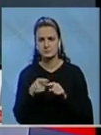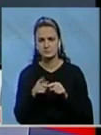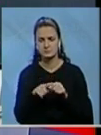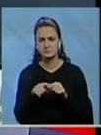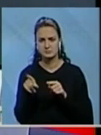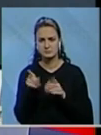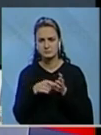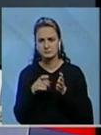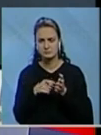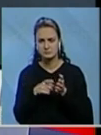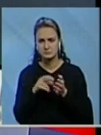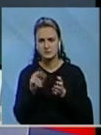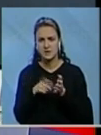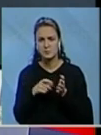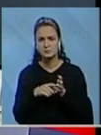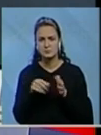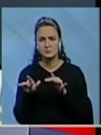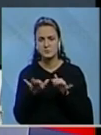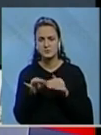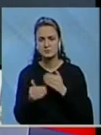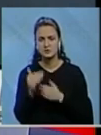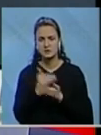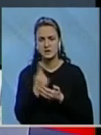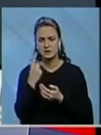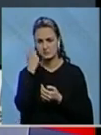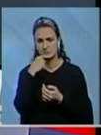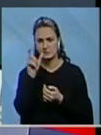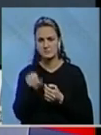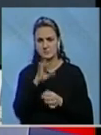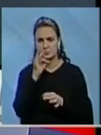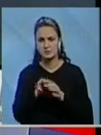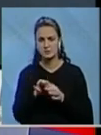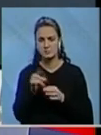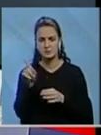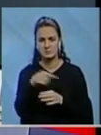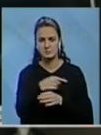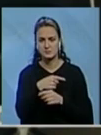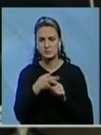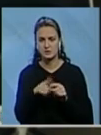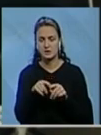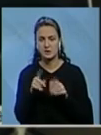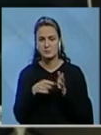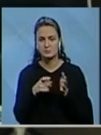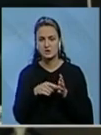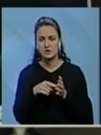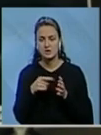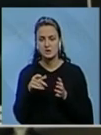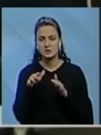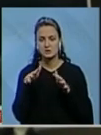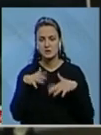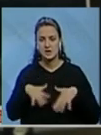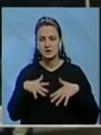ოპერატიულ სამძებრო ღონისძიებების და საგამოძიებო მოქმედებების შედეგად ერთი პირია პასუხისგებაში მიცემული. გამოძიებით დადგინდა, რომ შიდა ქართლის